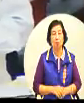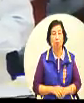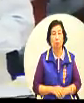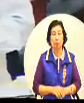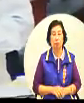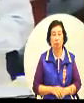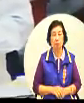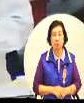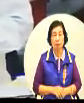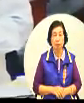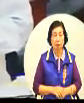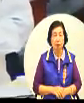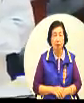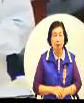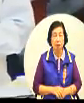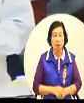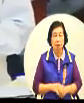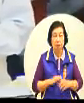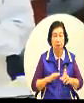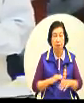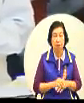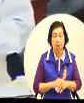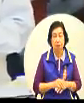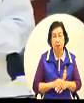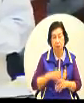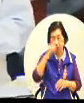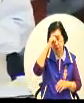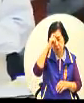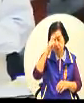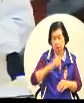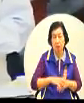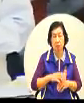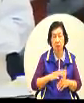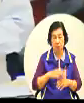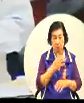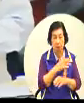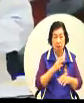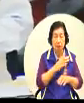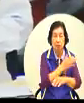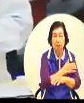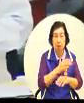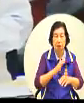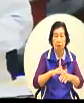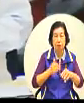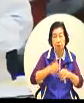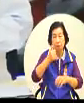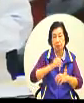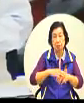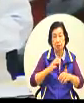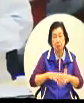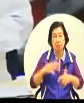秉持原有的精神意志，高雄市政